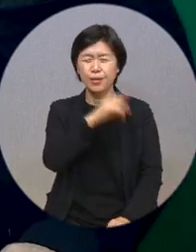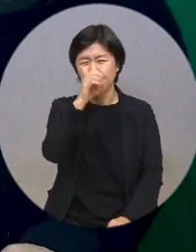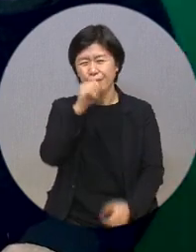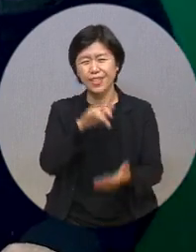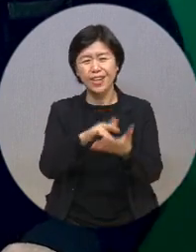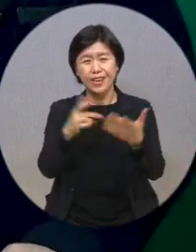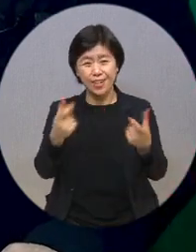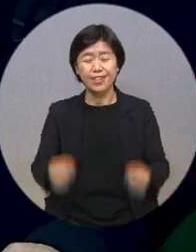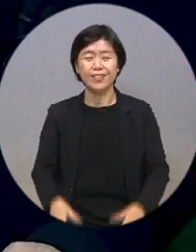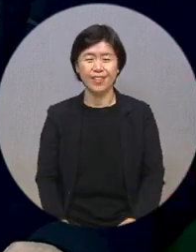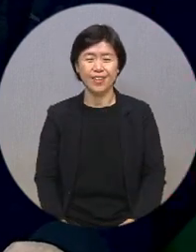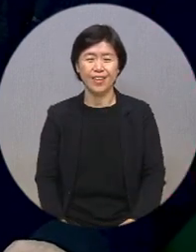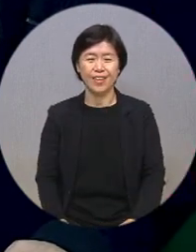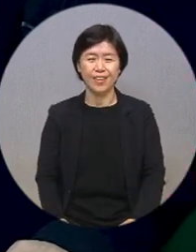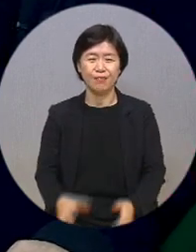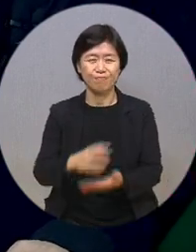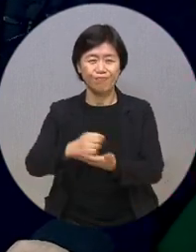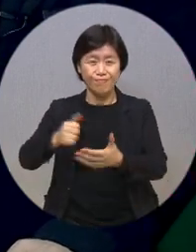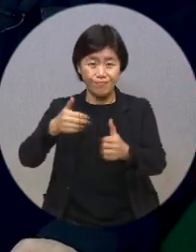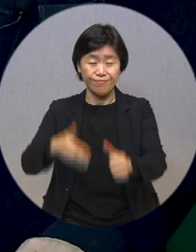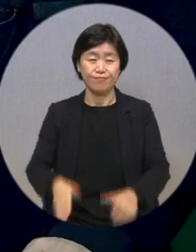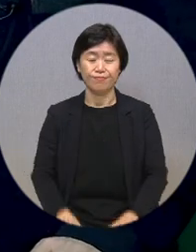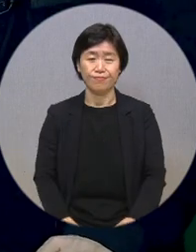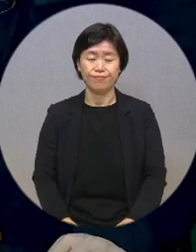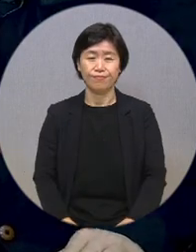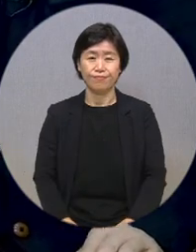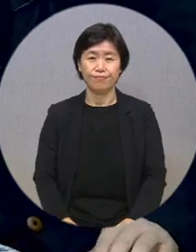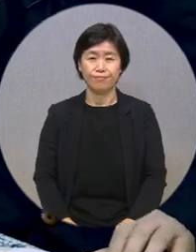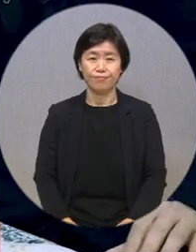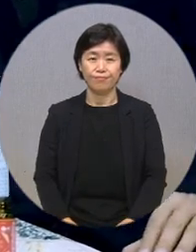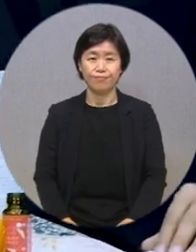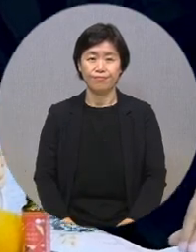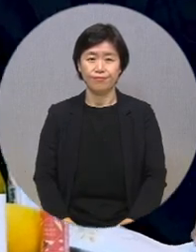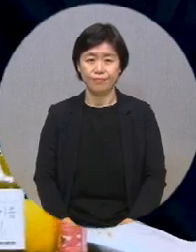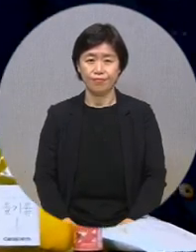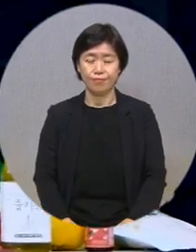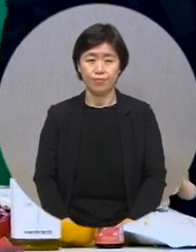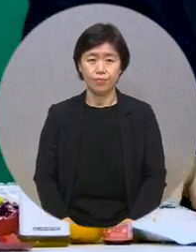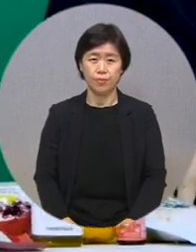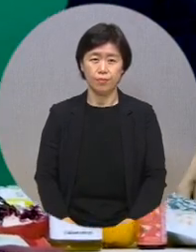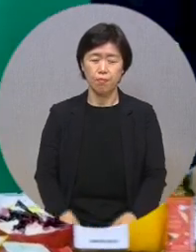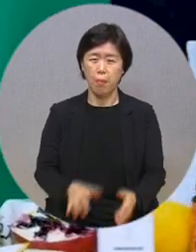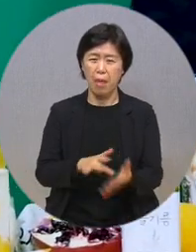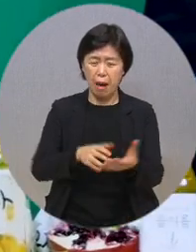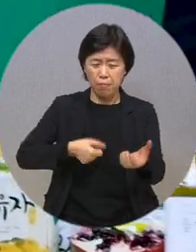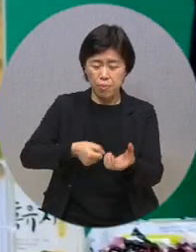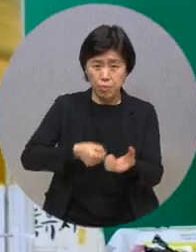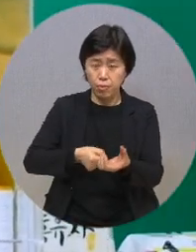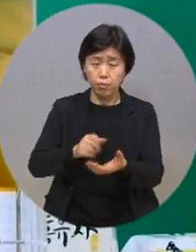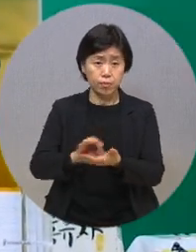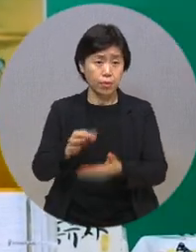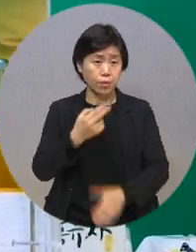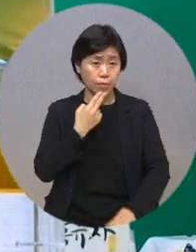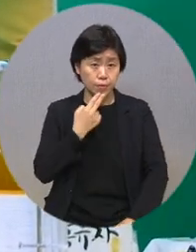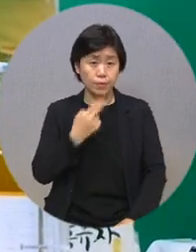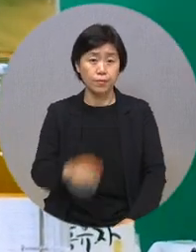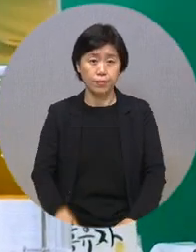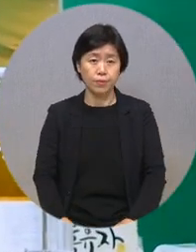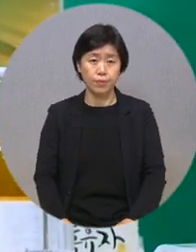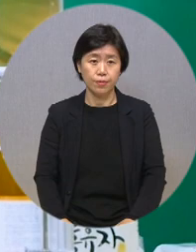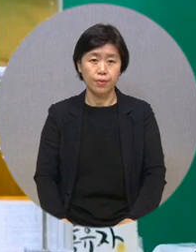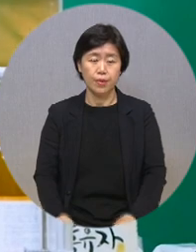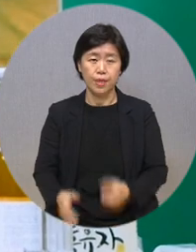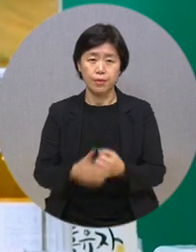아, 맞습니다. 특히나 이 고흥 유자는 말이죠. 무농약 인증됐고요. 또 지리적 표시제로 표기가